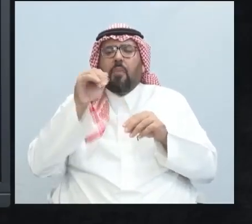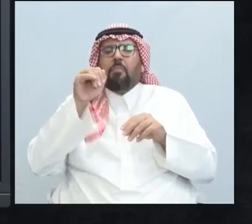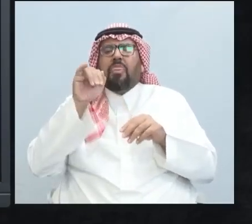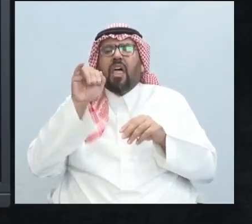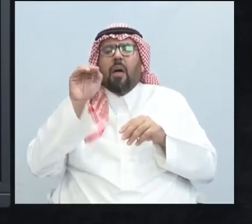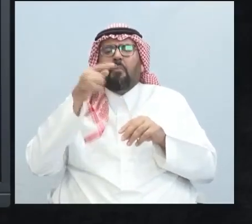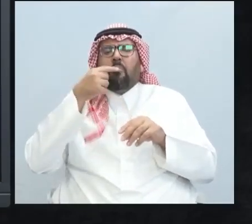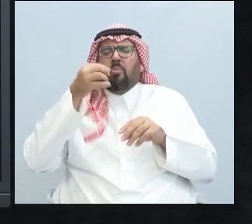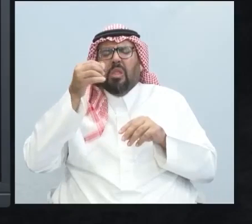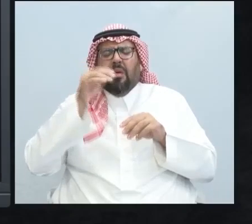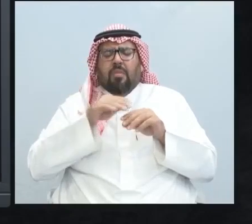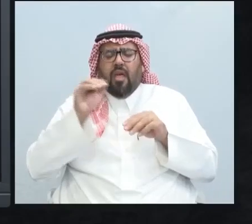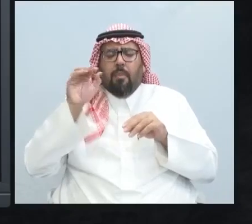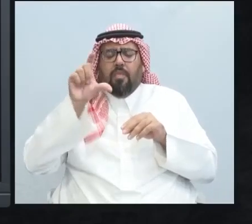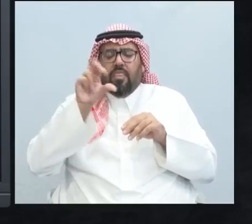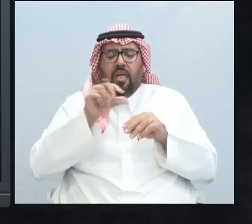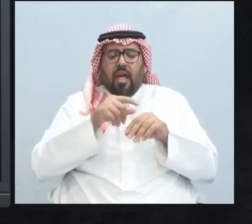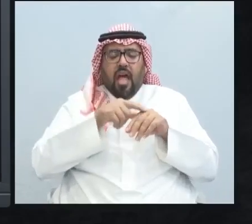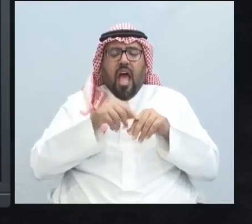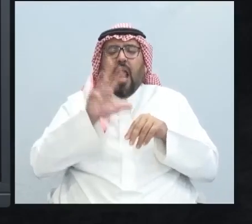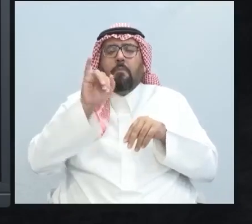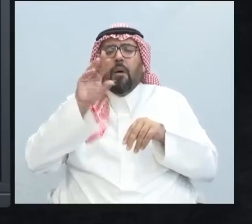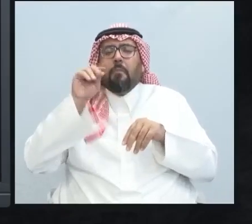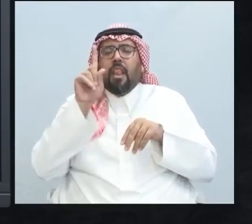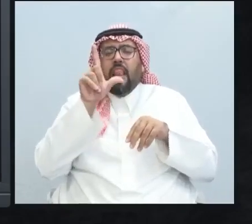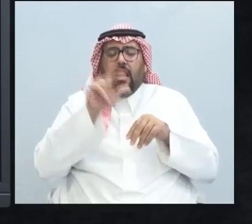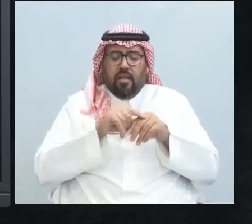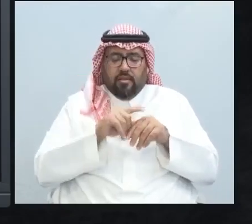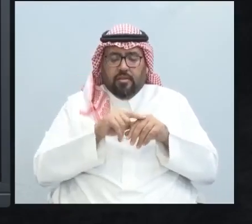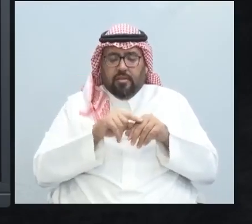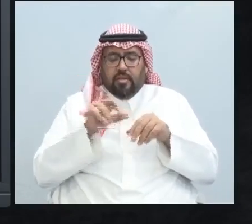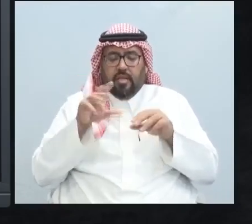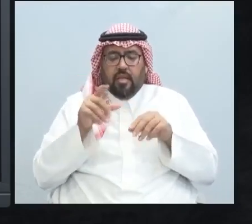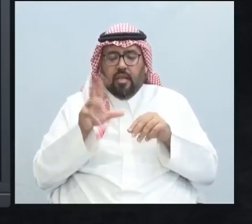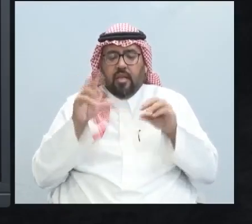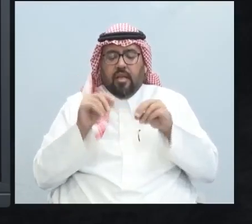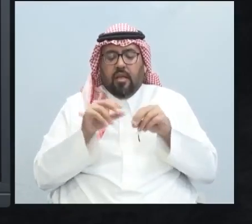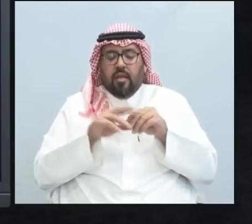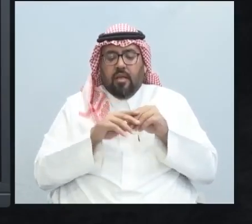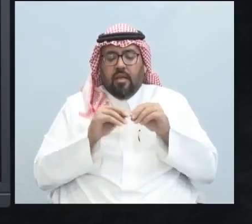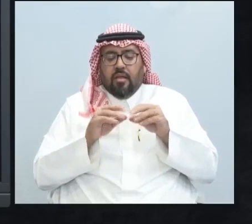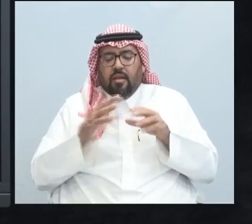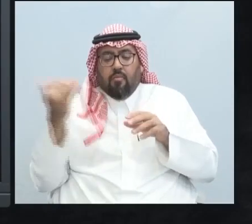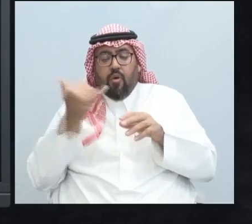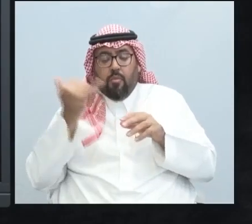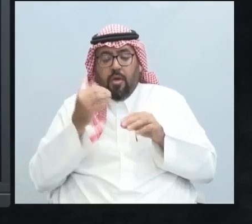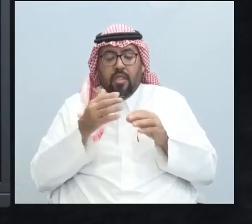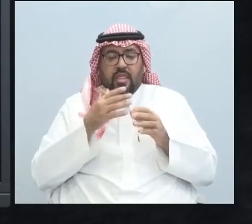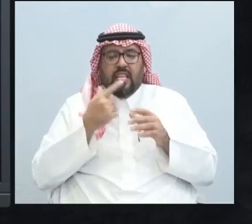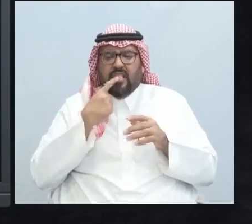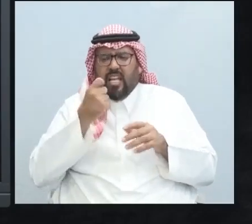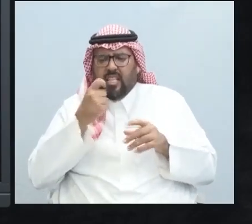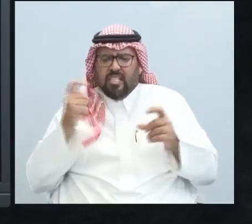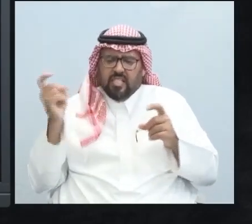هذه المنطقه او في منطقه المهبل ليسهل على الحيات المنويه الوصول لهذه البويضه فم اهم التحديات من اكبر